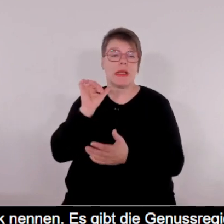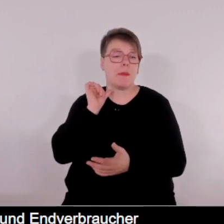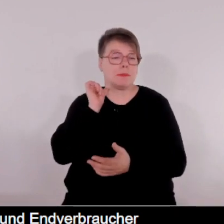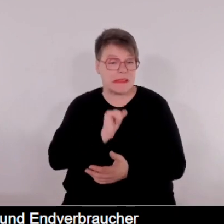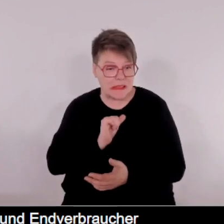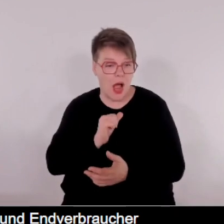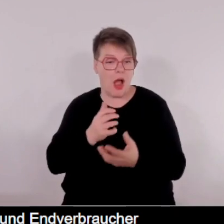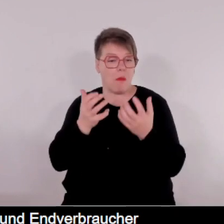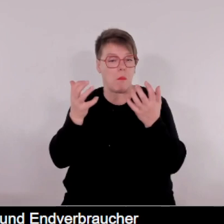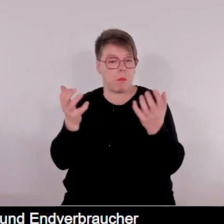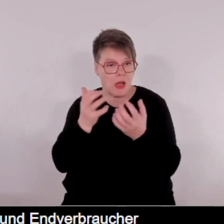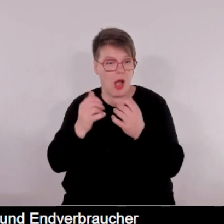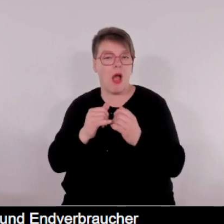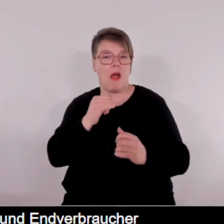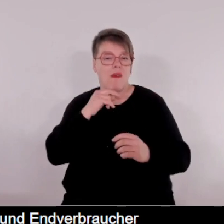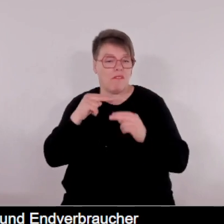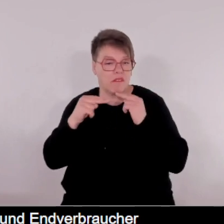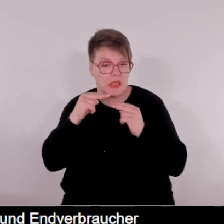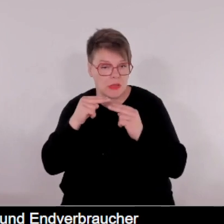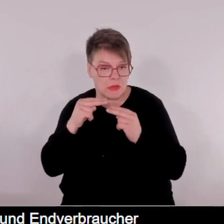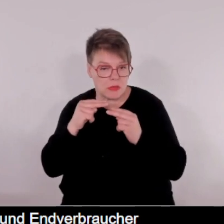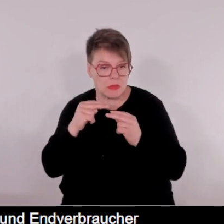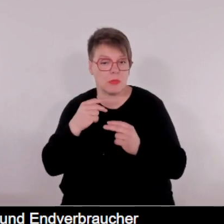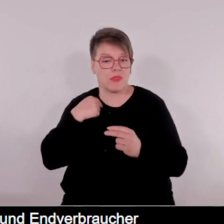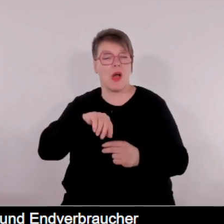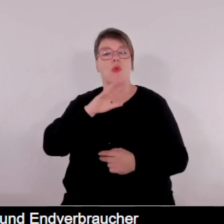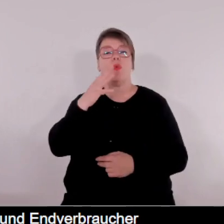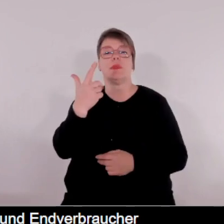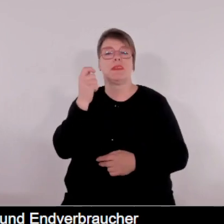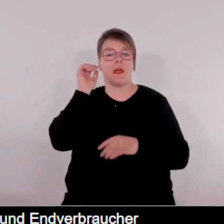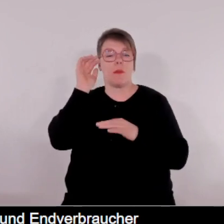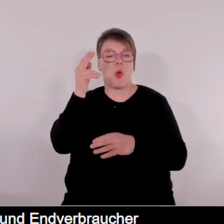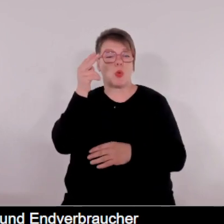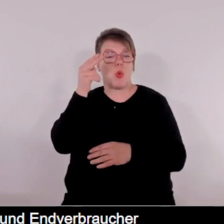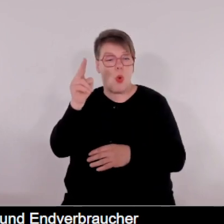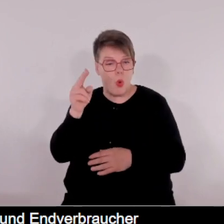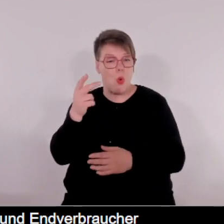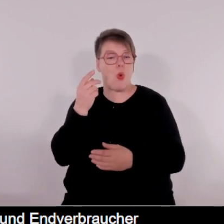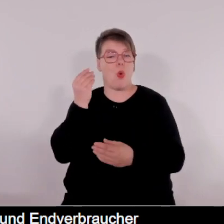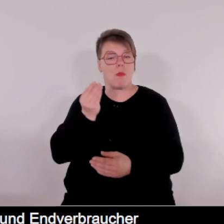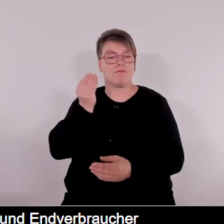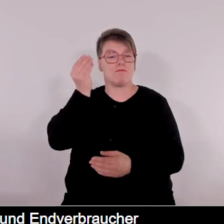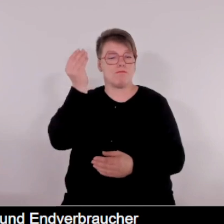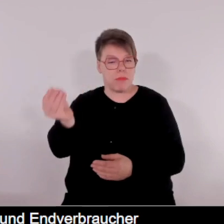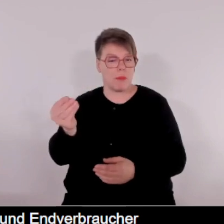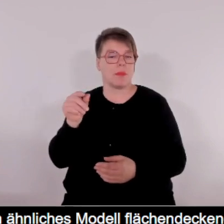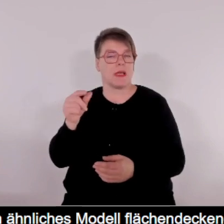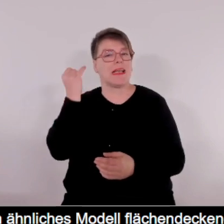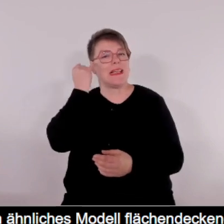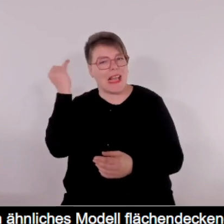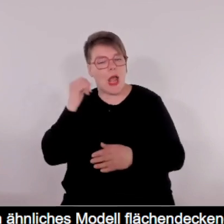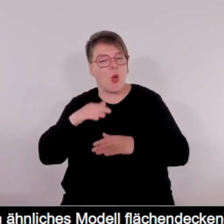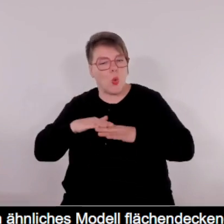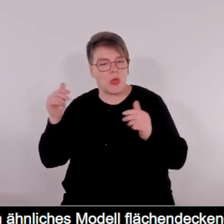Denken wir an das Wirtshaussterben, das beunruhigt mich natürlich. Wir haben die große Sorge, dass auch aktuell aufgrund der Bestrebungen